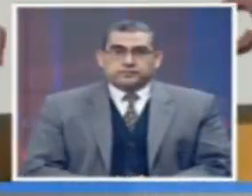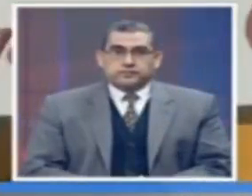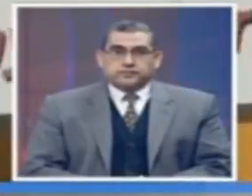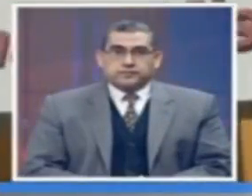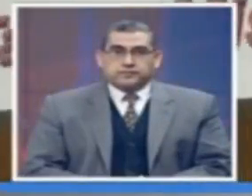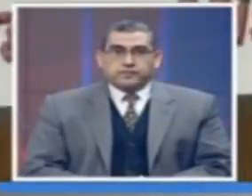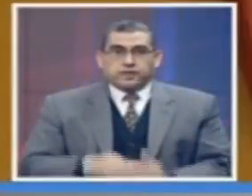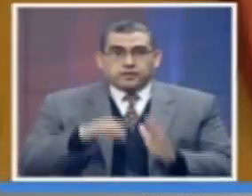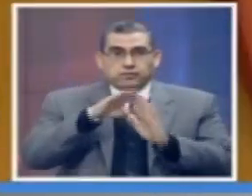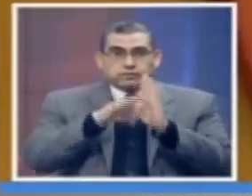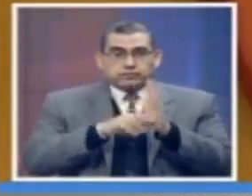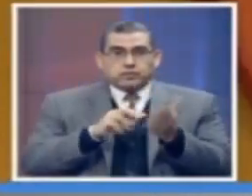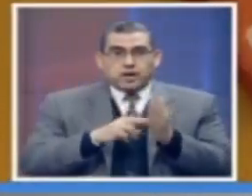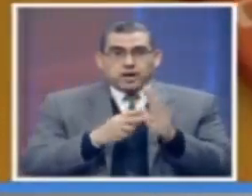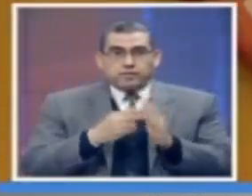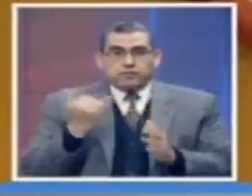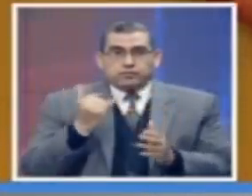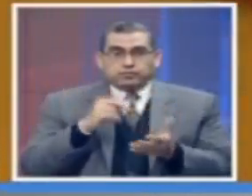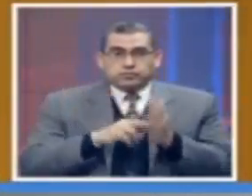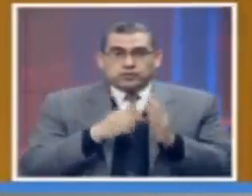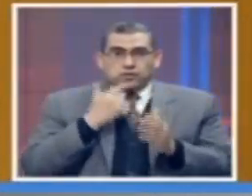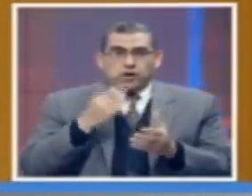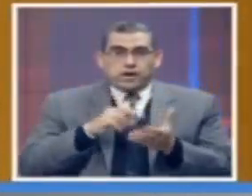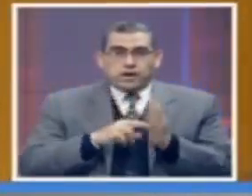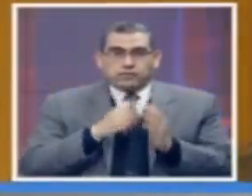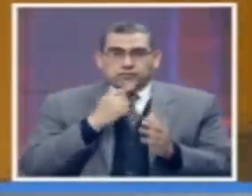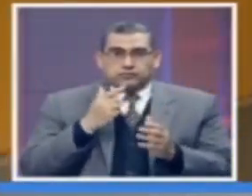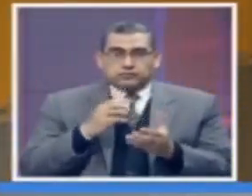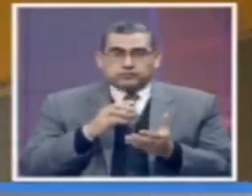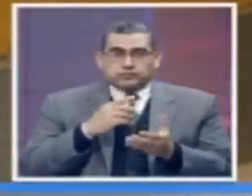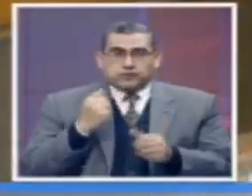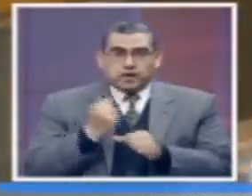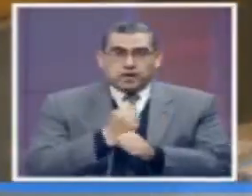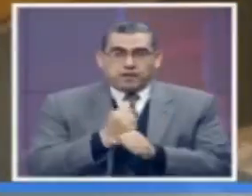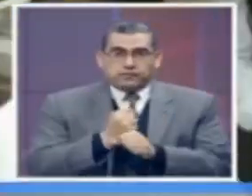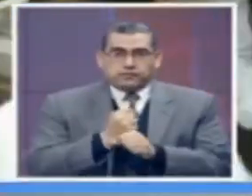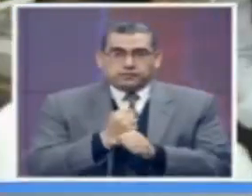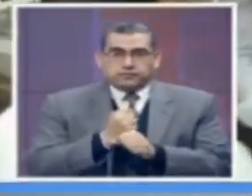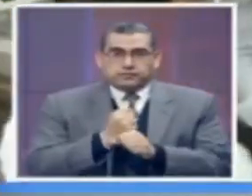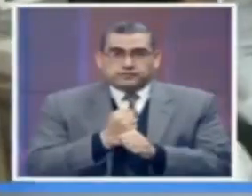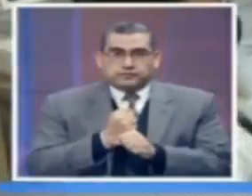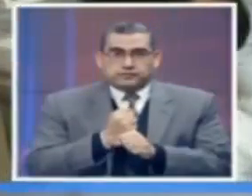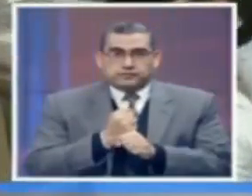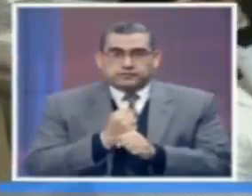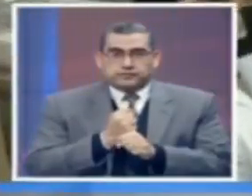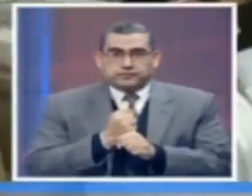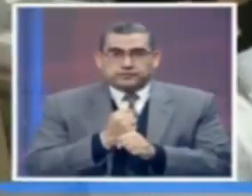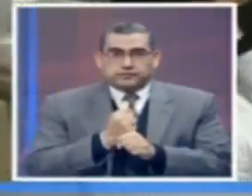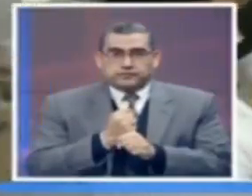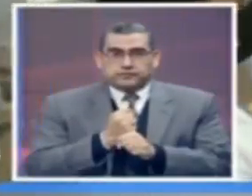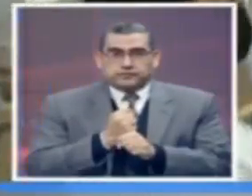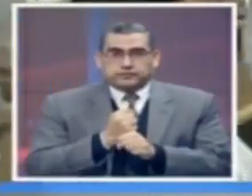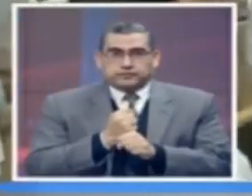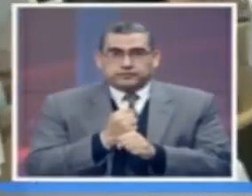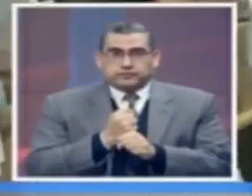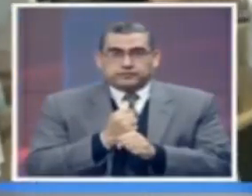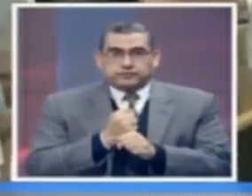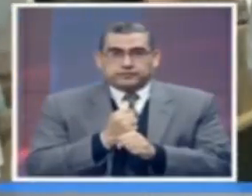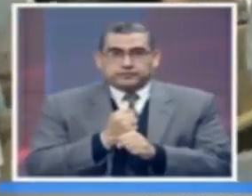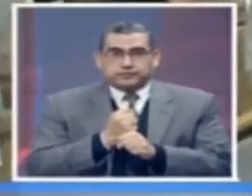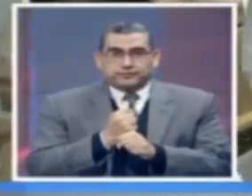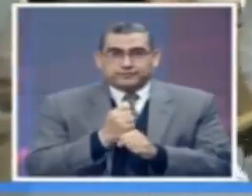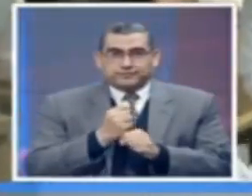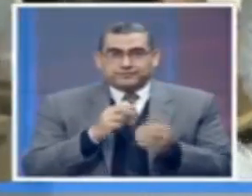لتجهيز وتهيئة مستشفى حميات الأقصر، وبالتعاون مع مؤسسات المجتمع المدني، سلمت وزارة الصحة عددا